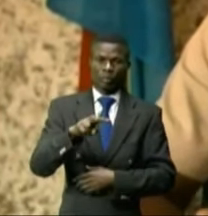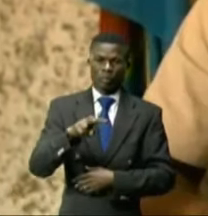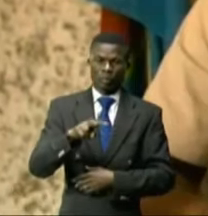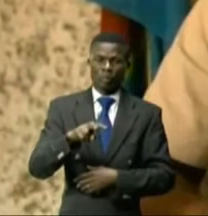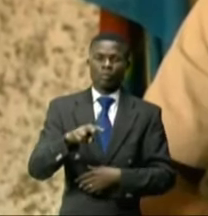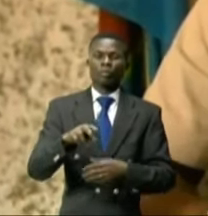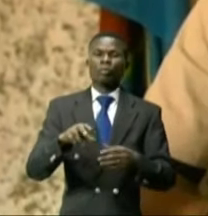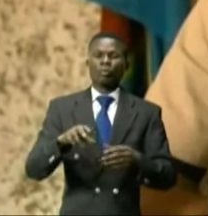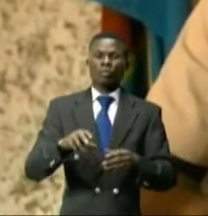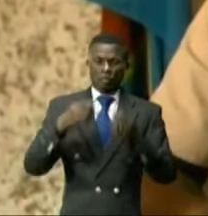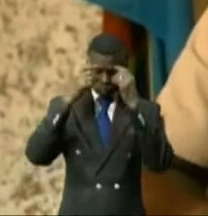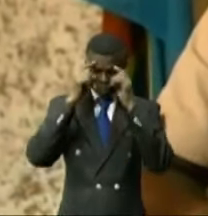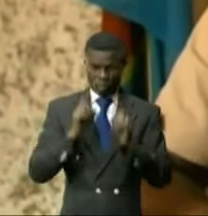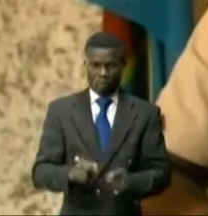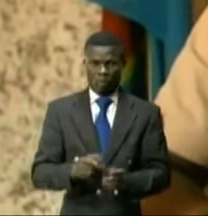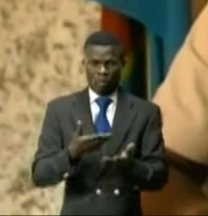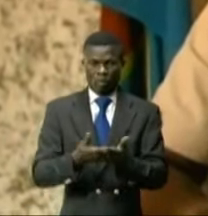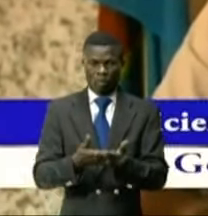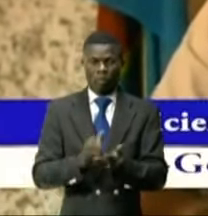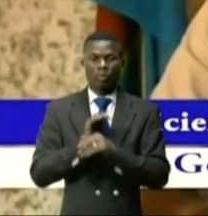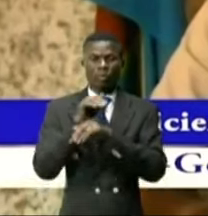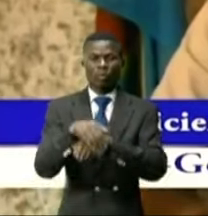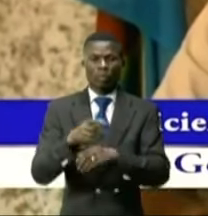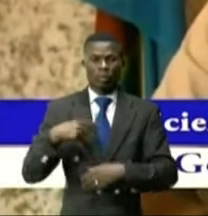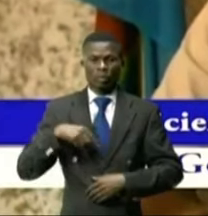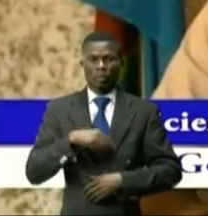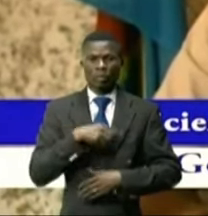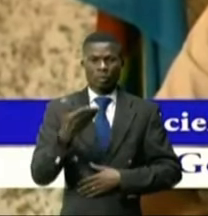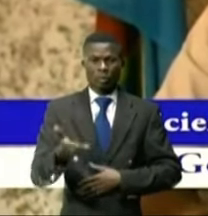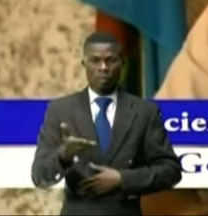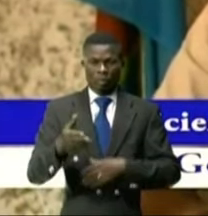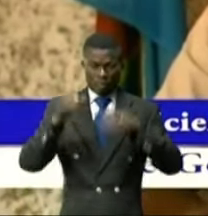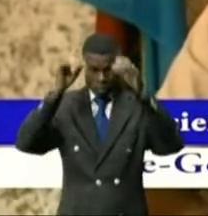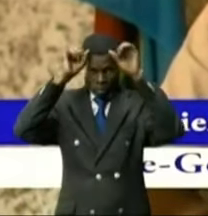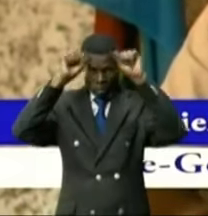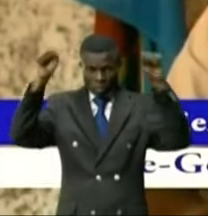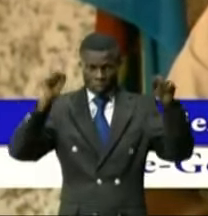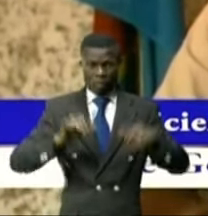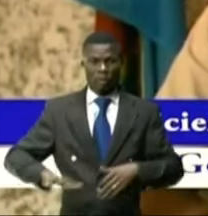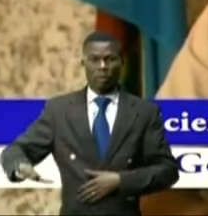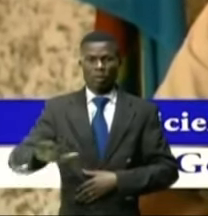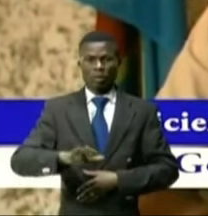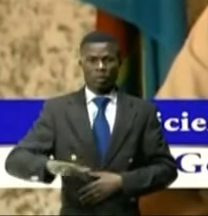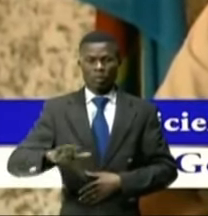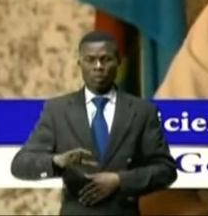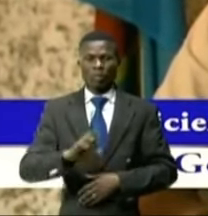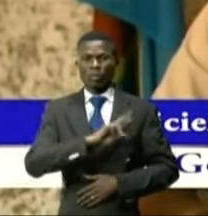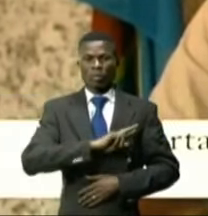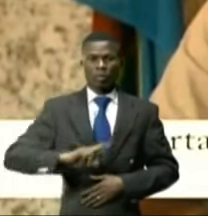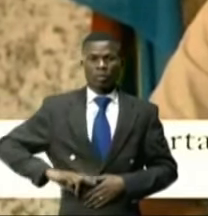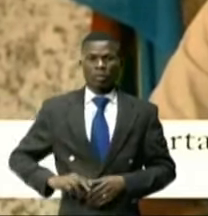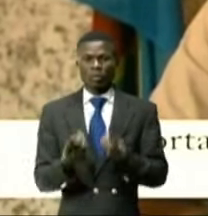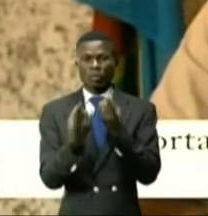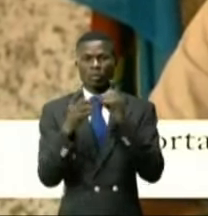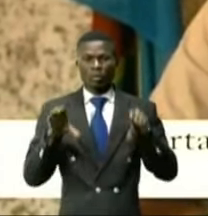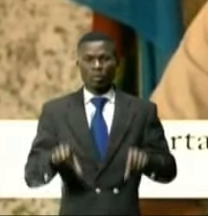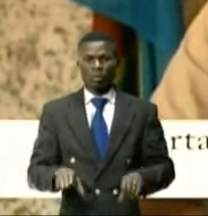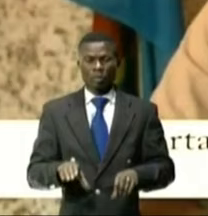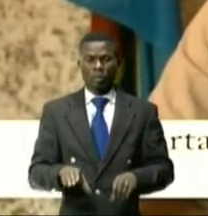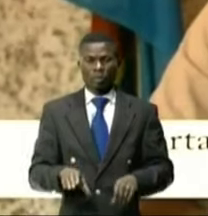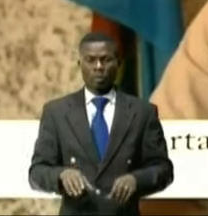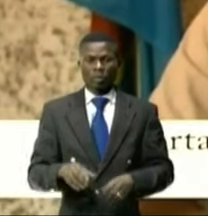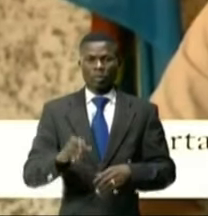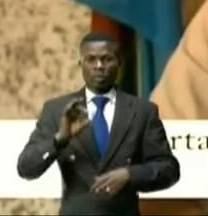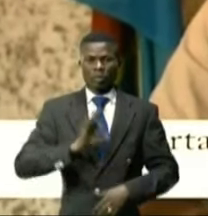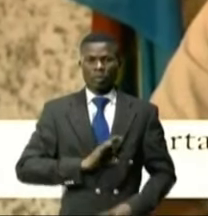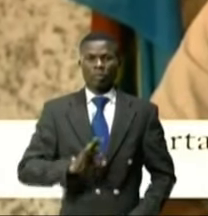assignés. Nous saluons l'engagement du président de la République démocratique du Congo, Félix-Antoine